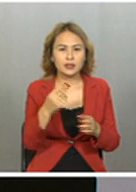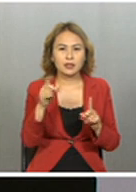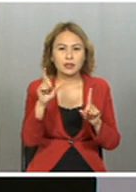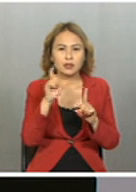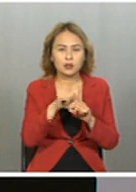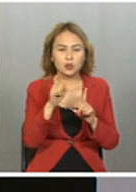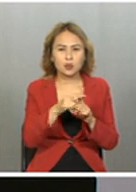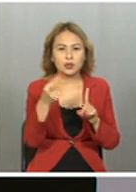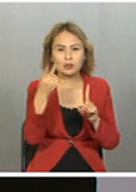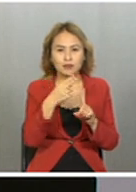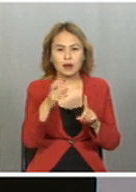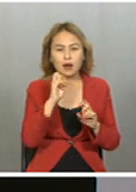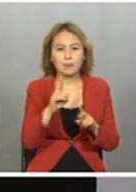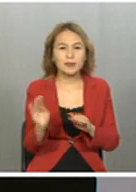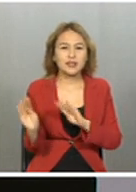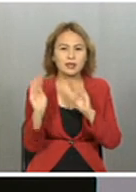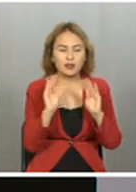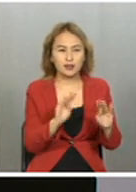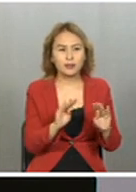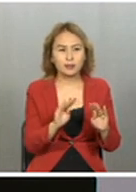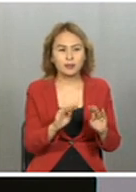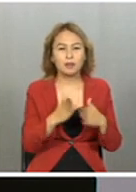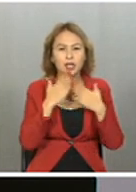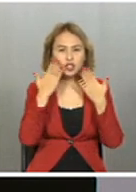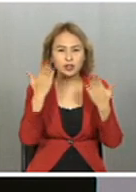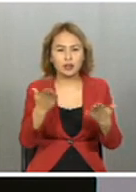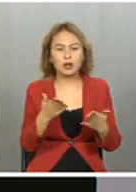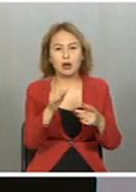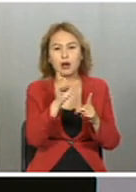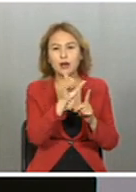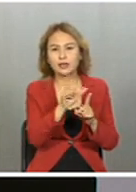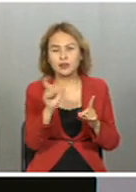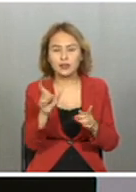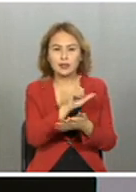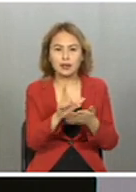слова, как приставка. Прочитали